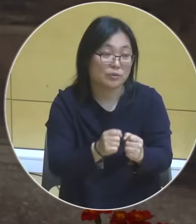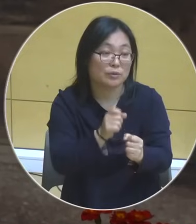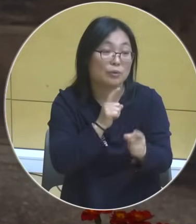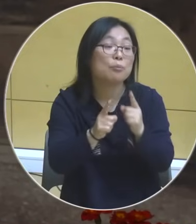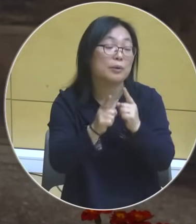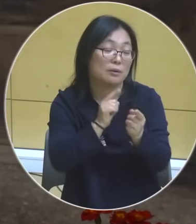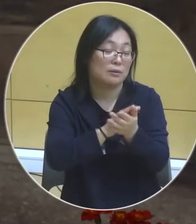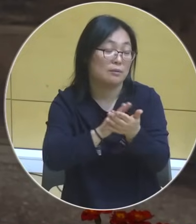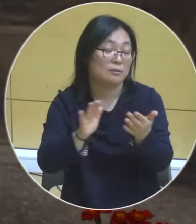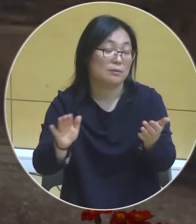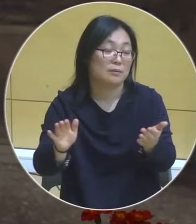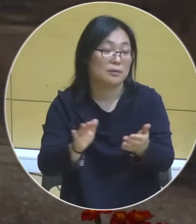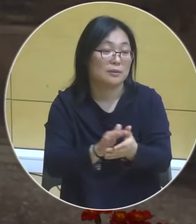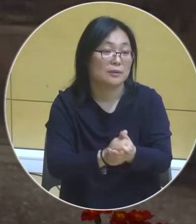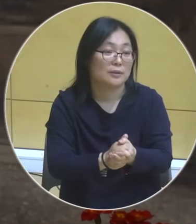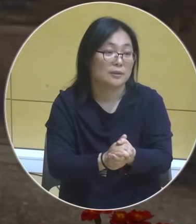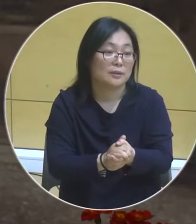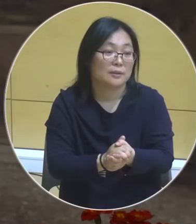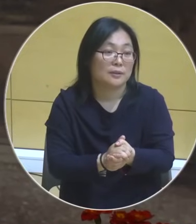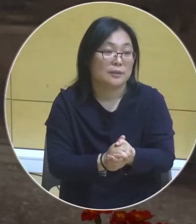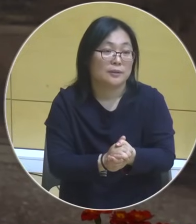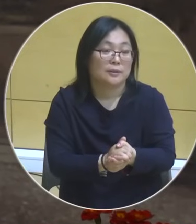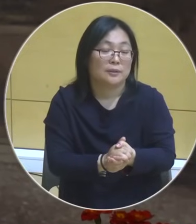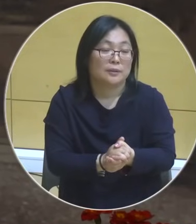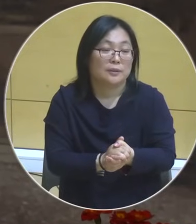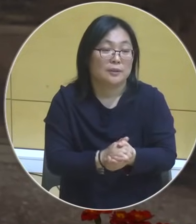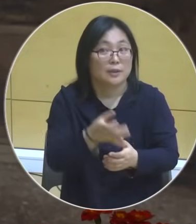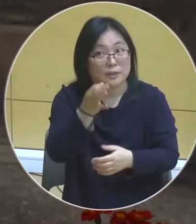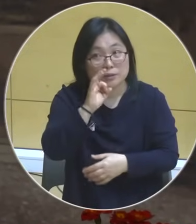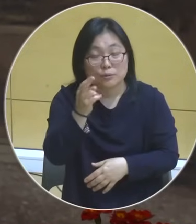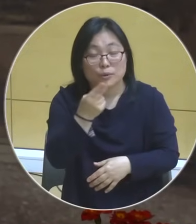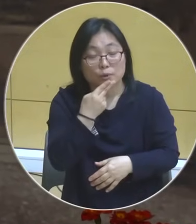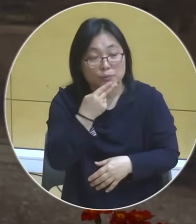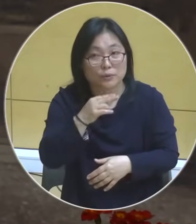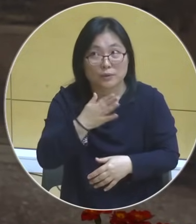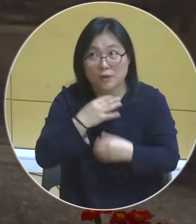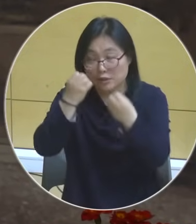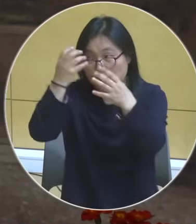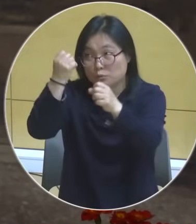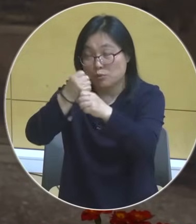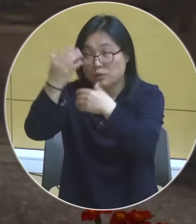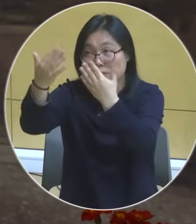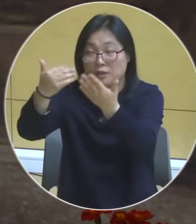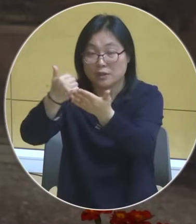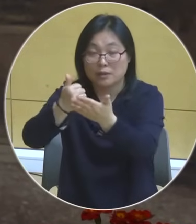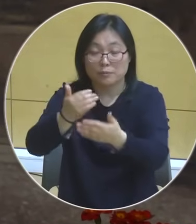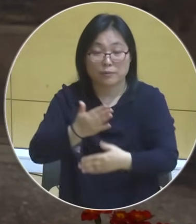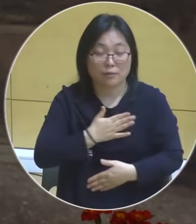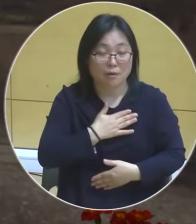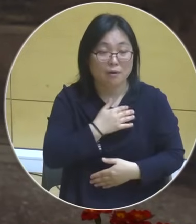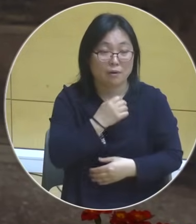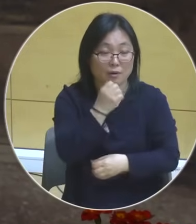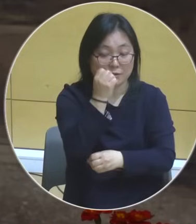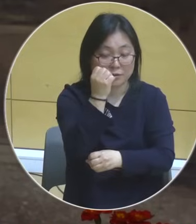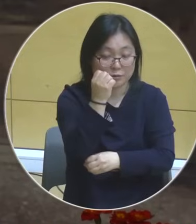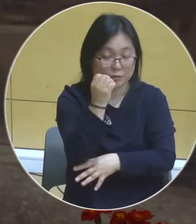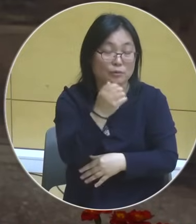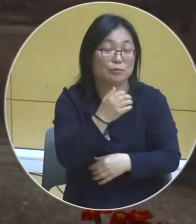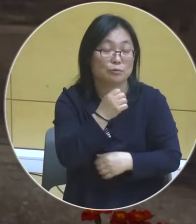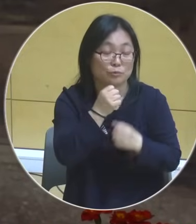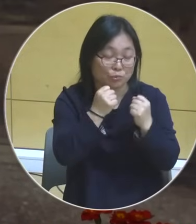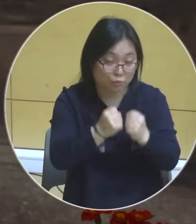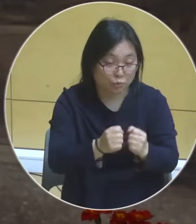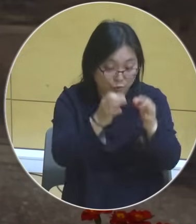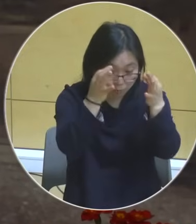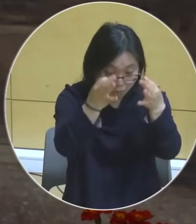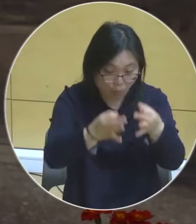오늘 우리에게 그렇게 말씀해 줍니다. 인정하지 않아도 나를 창조하신 그 하나님이 내 실존을 보고 정확하게 하신